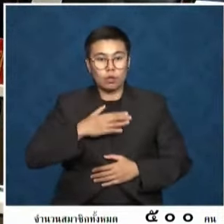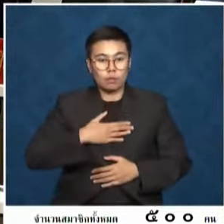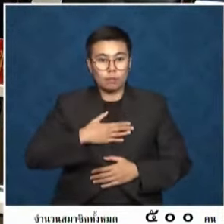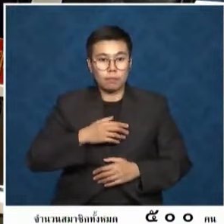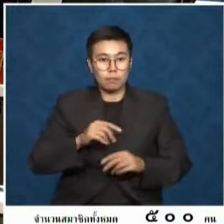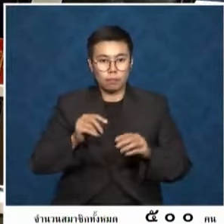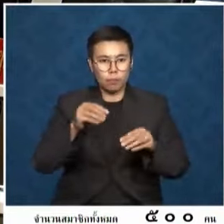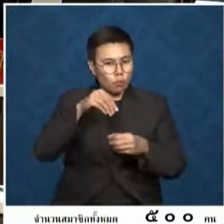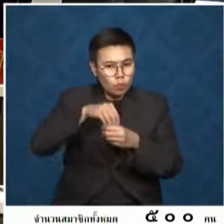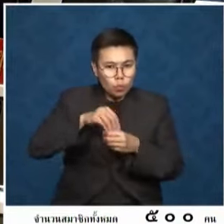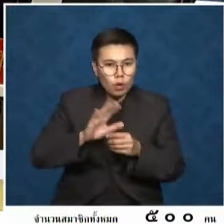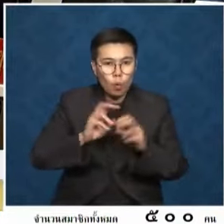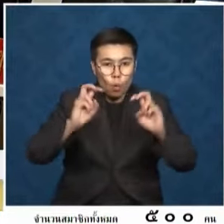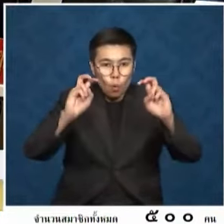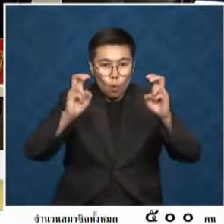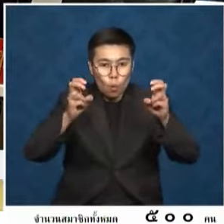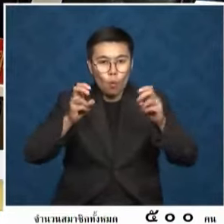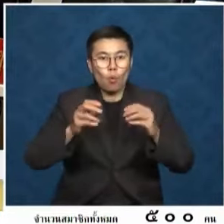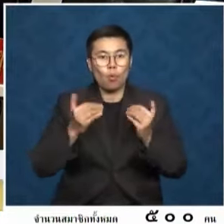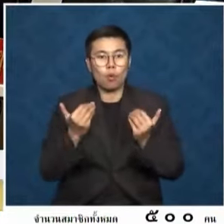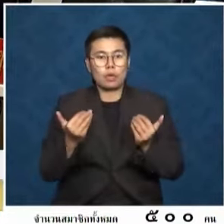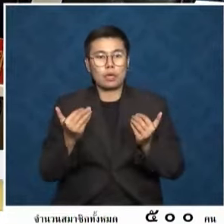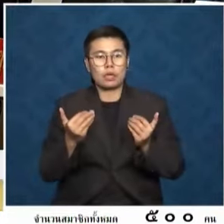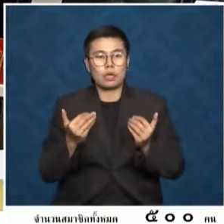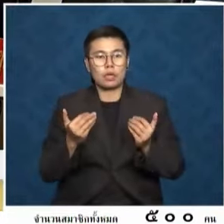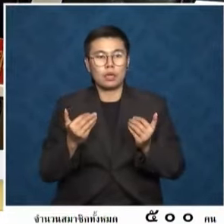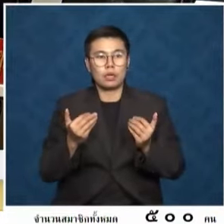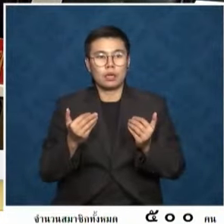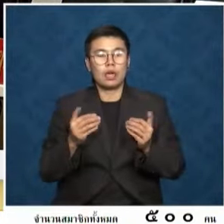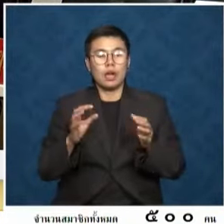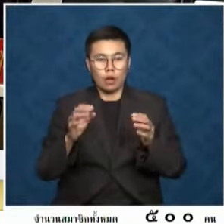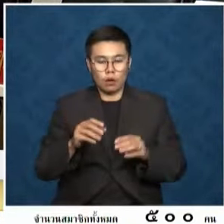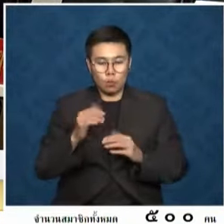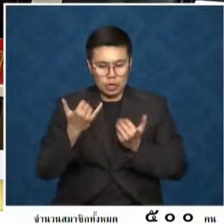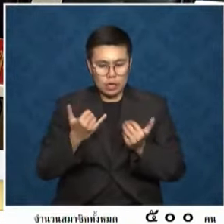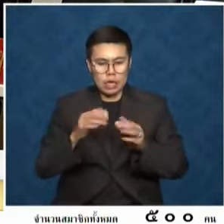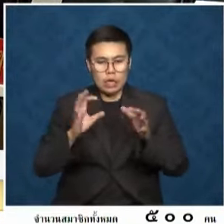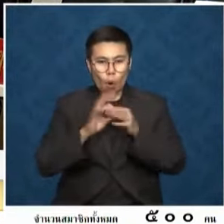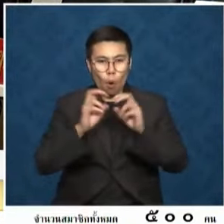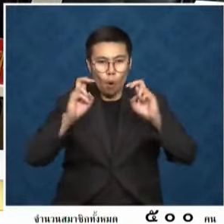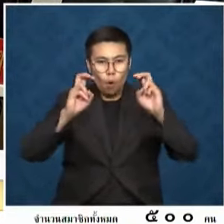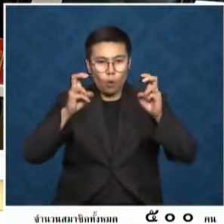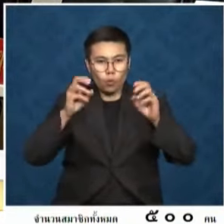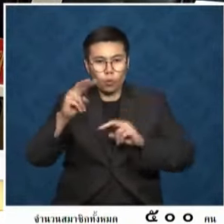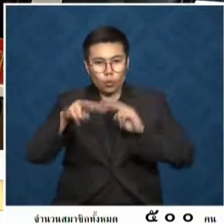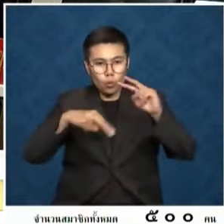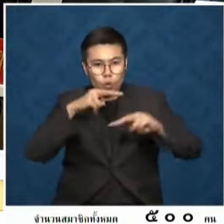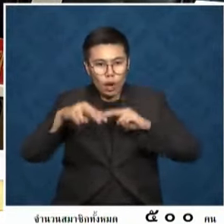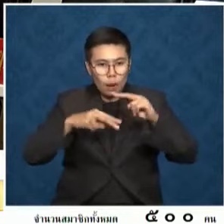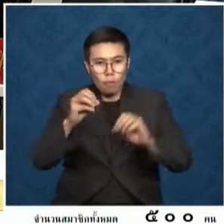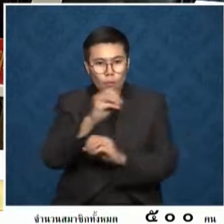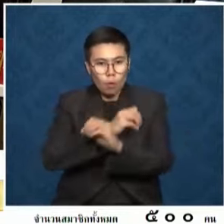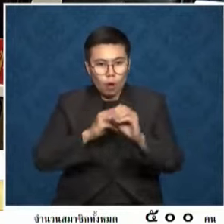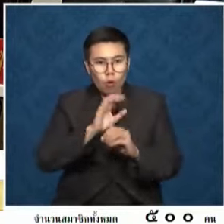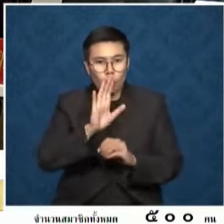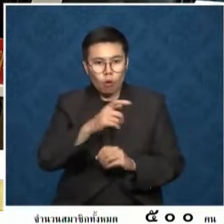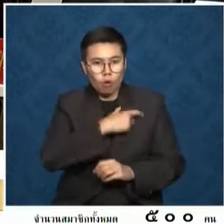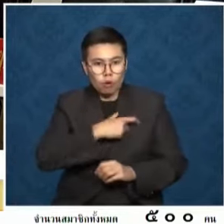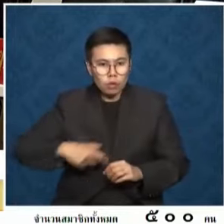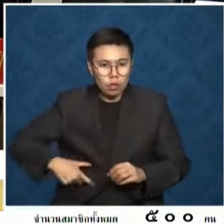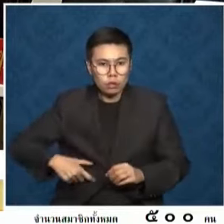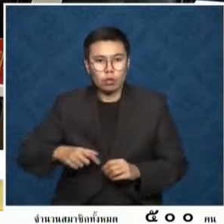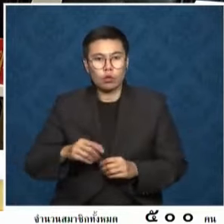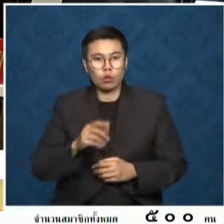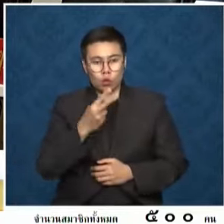ติผมกำลังจะบอกว่าวันนี้เรากำลังพูดถึงมาตรการรักษาความปลอดภัยถูกต้องไหมครับแต่มาตรการรักษาความปลอดภัยต้องอยู่บนความเป็นจริ